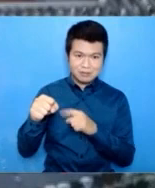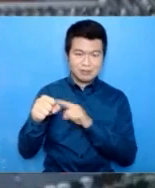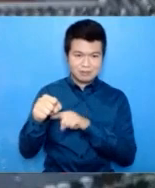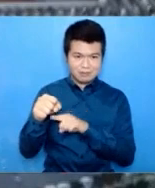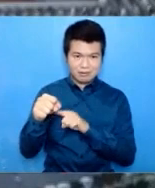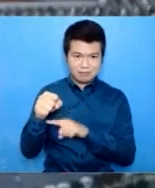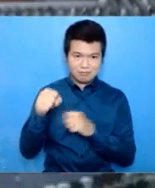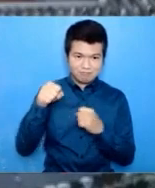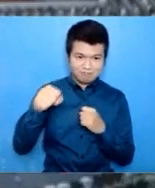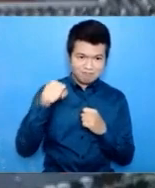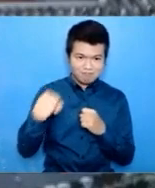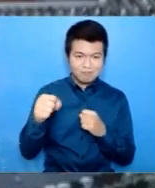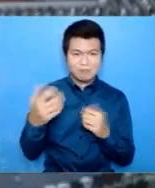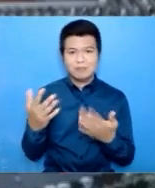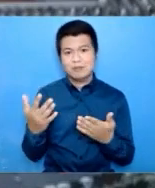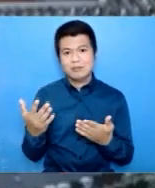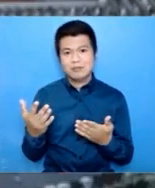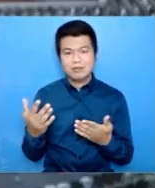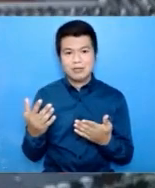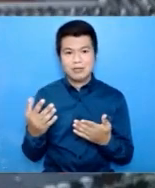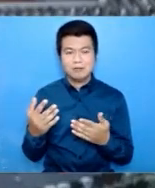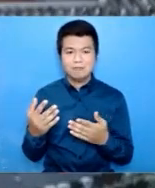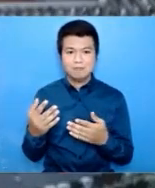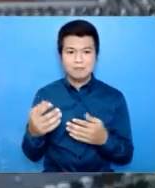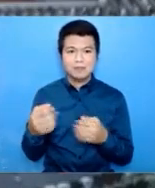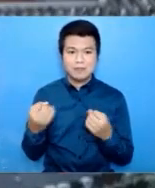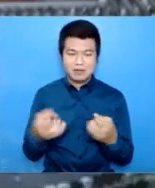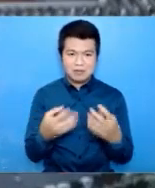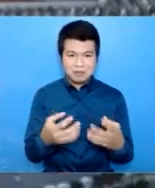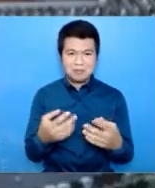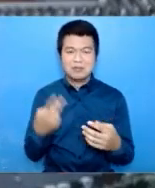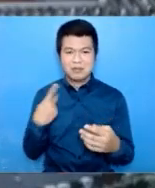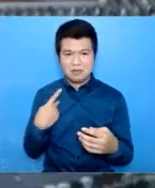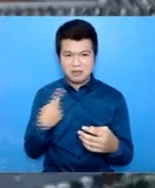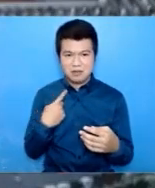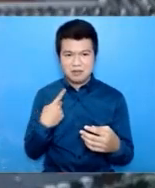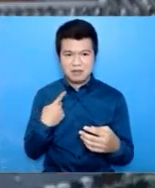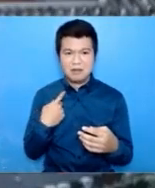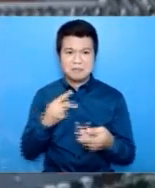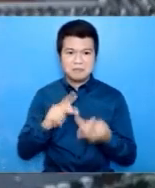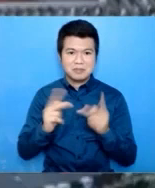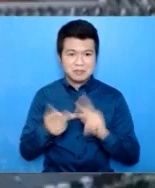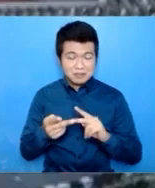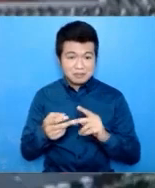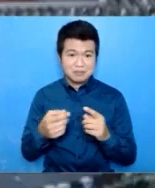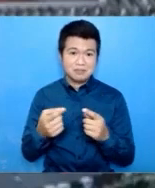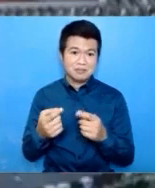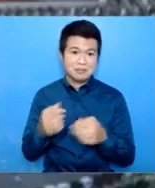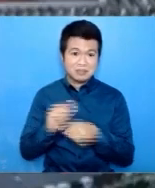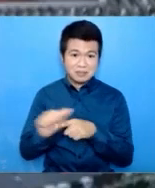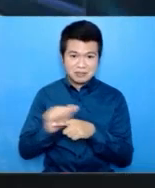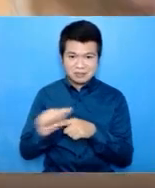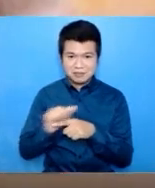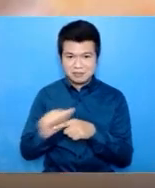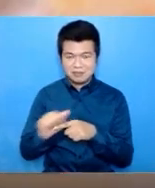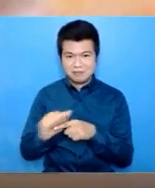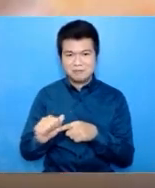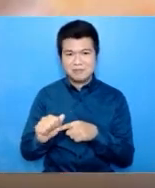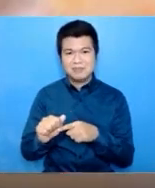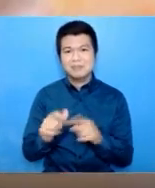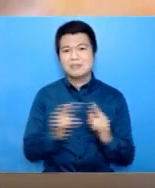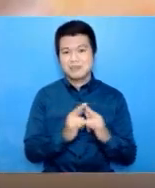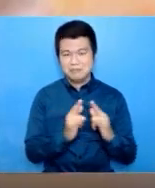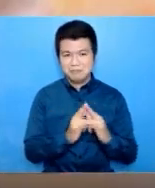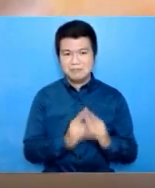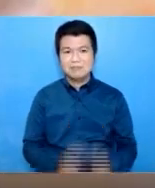no shortage of sparring partners for Manny Pacquiao, especially that he is on the tail end of his training camp.